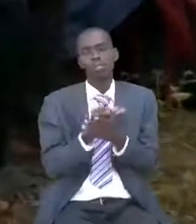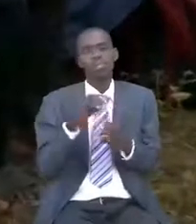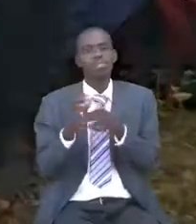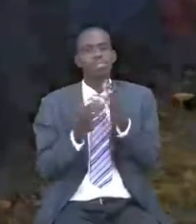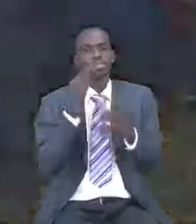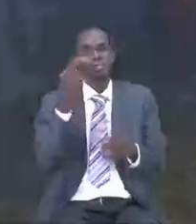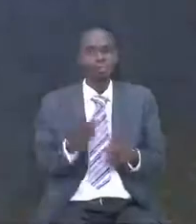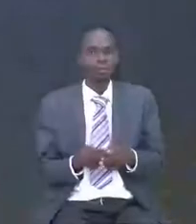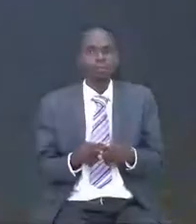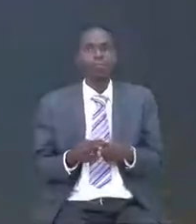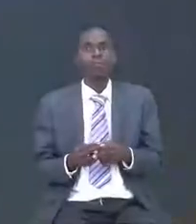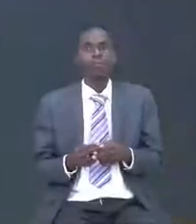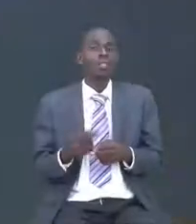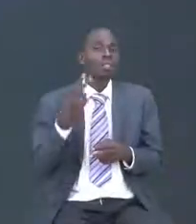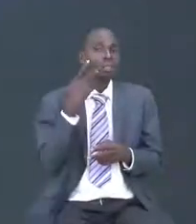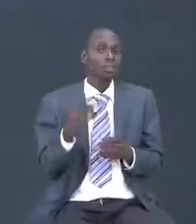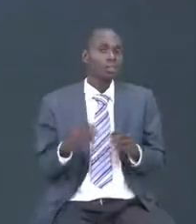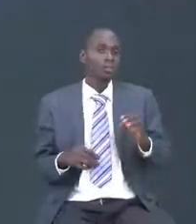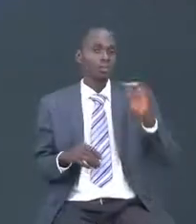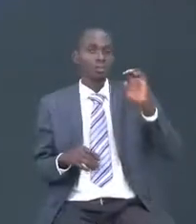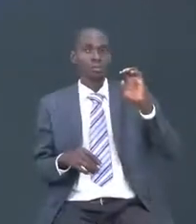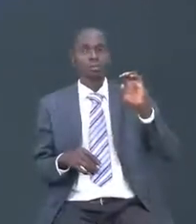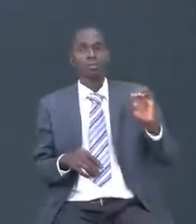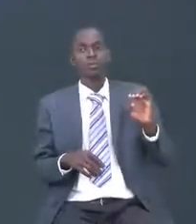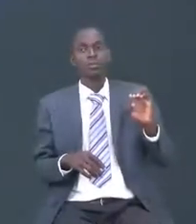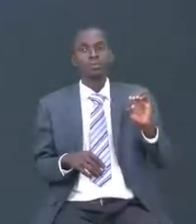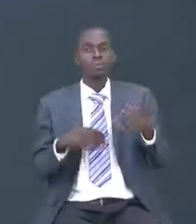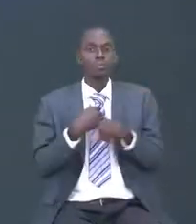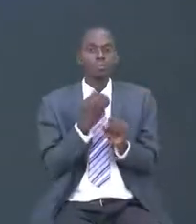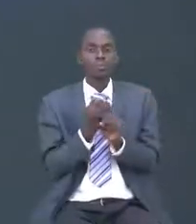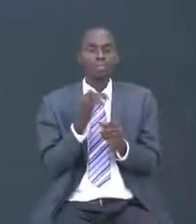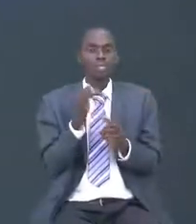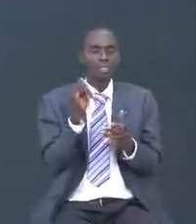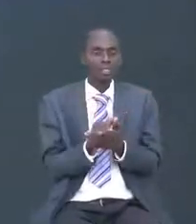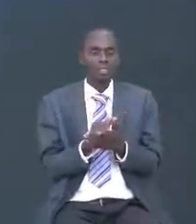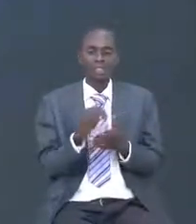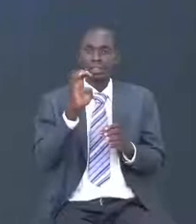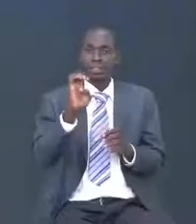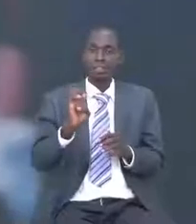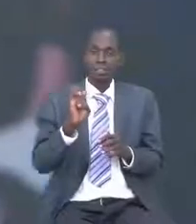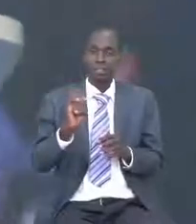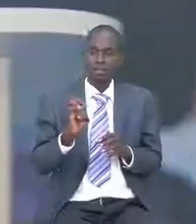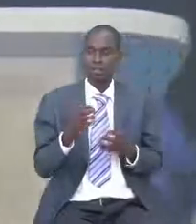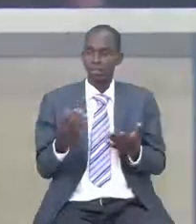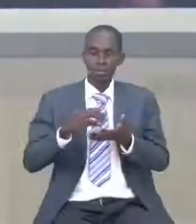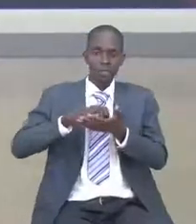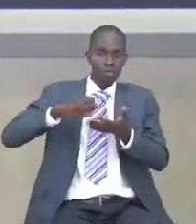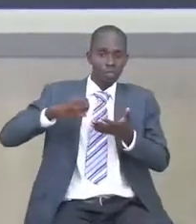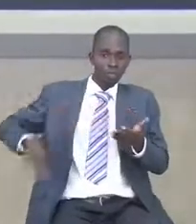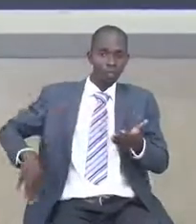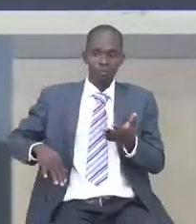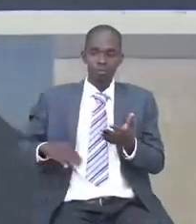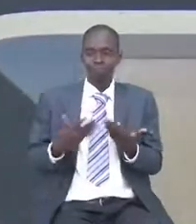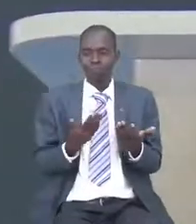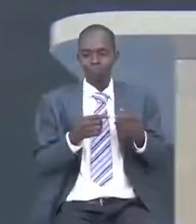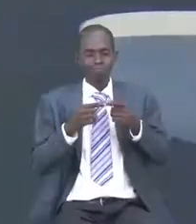L'élimination. Il a fait de l'élimination une élévation. Élévation. Il a dit, l'élimination, non, tu ne vas